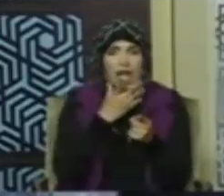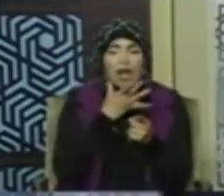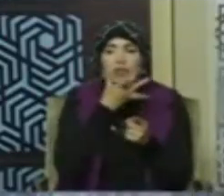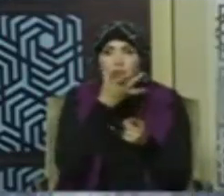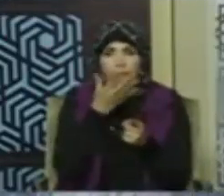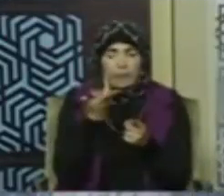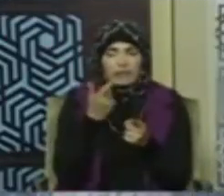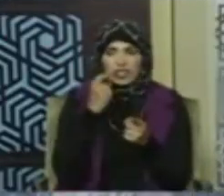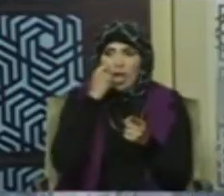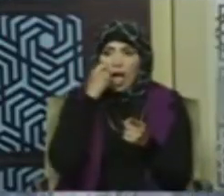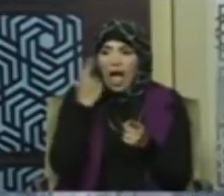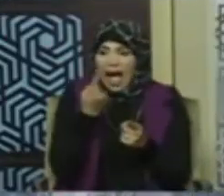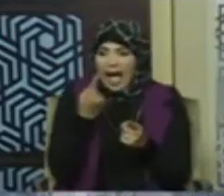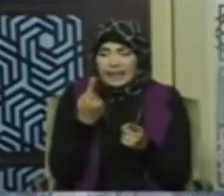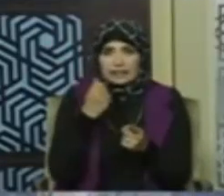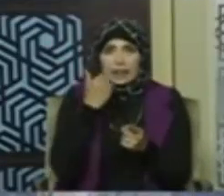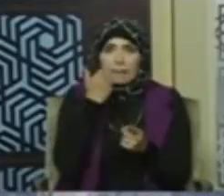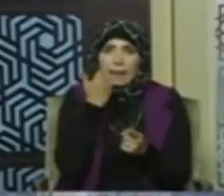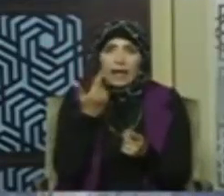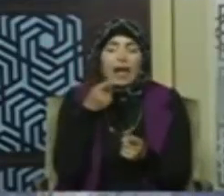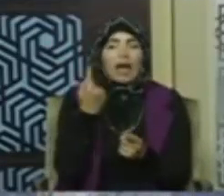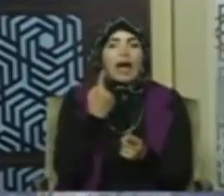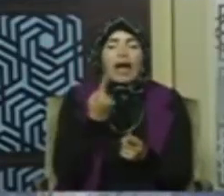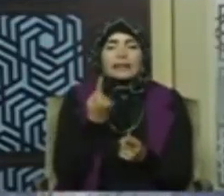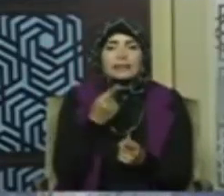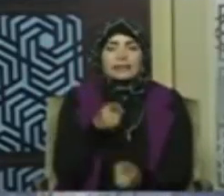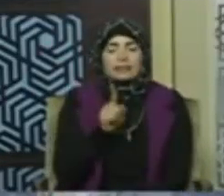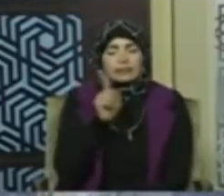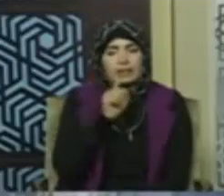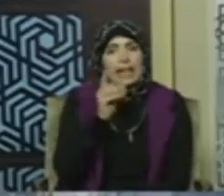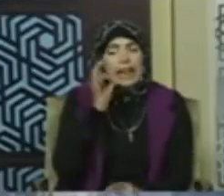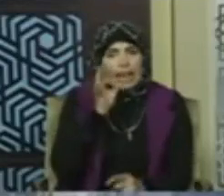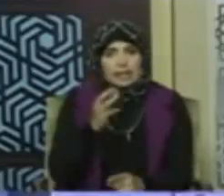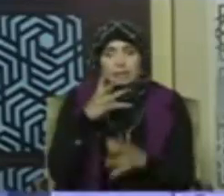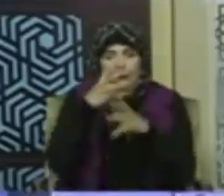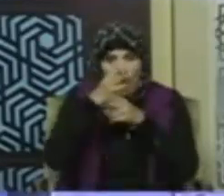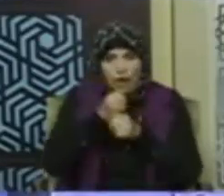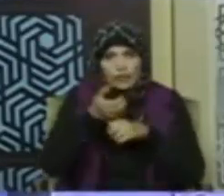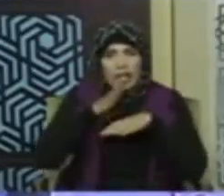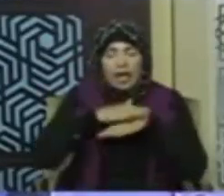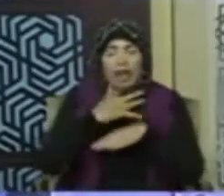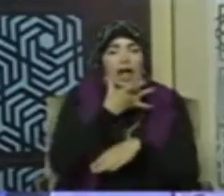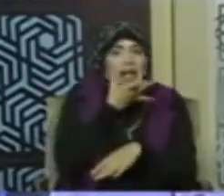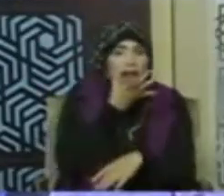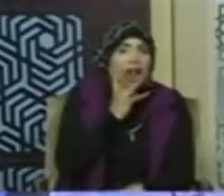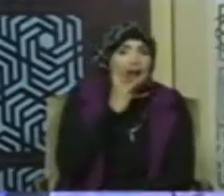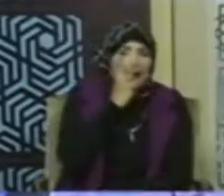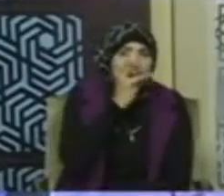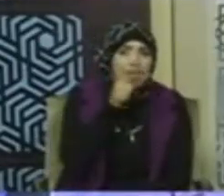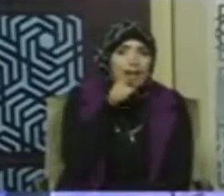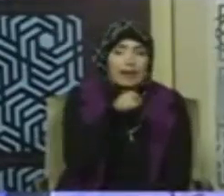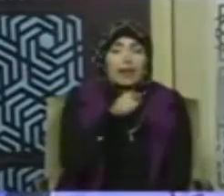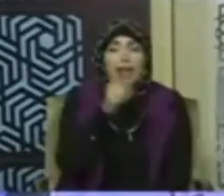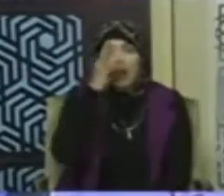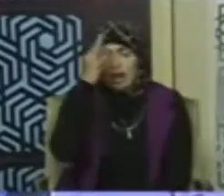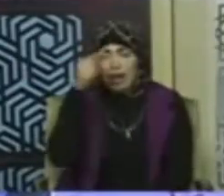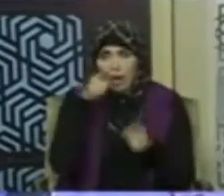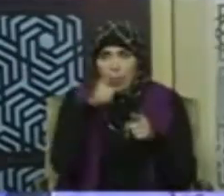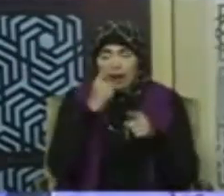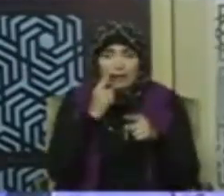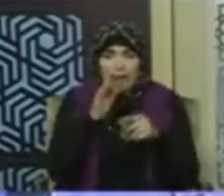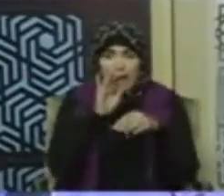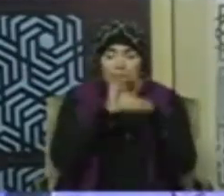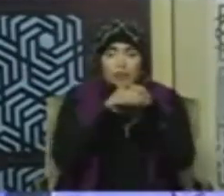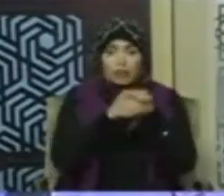ماؤه، حياءك فاحفظه عليك، فإنما يدل على فعل